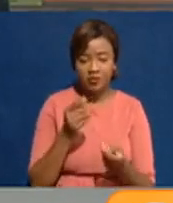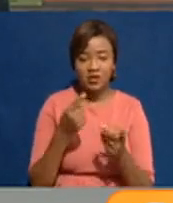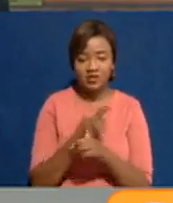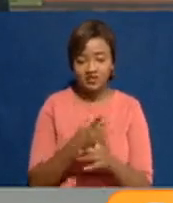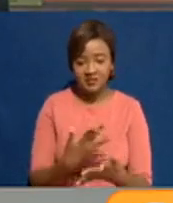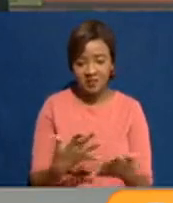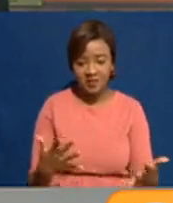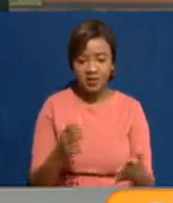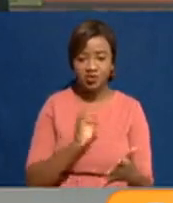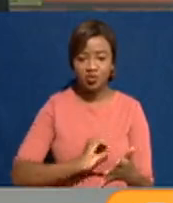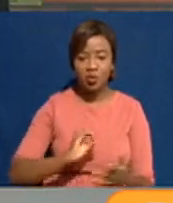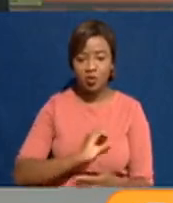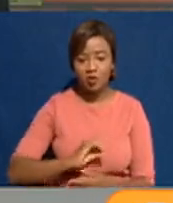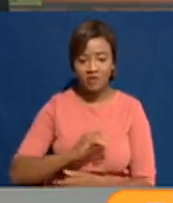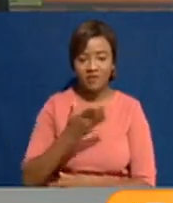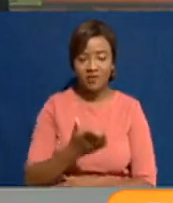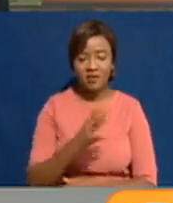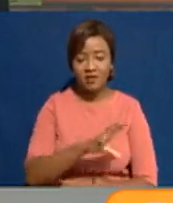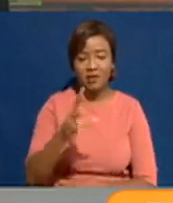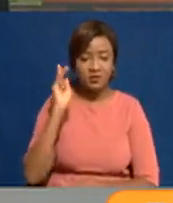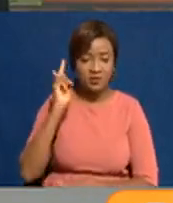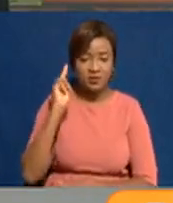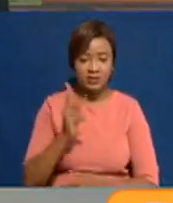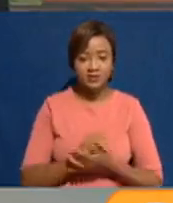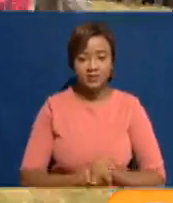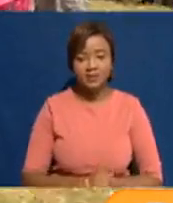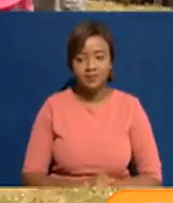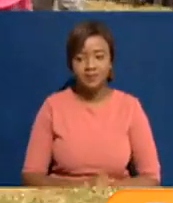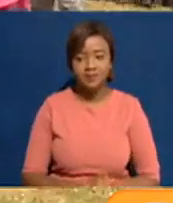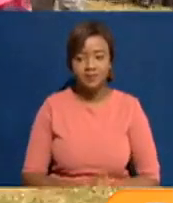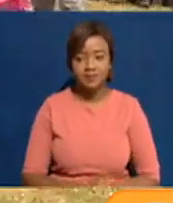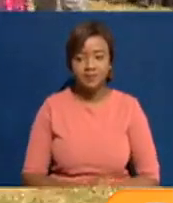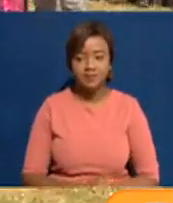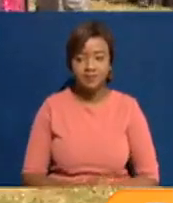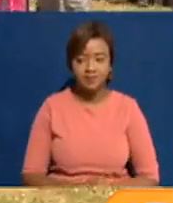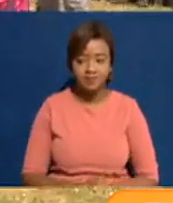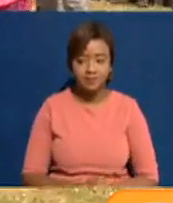watoto mayatima kaunti ya Kisii yamefaidika na mpango huu.